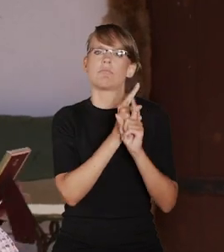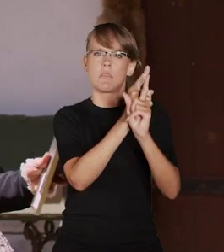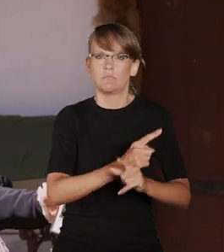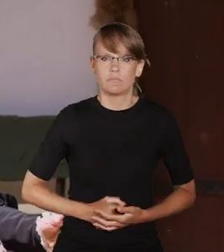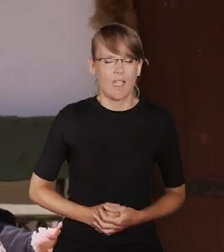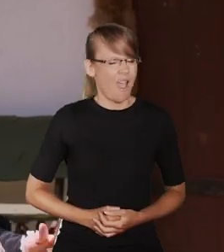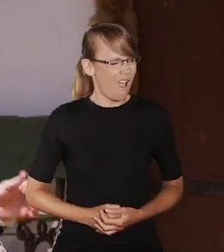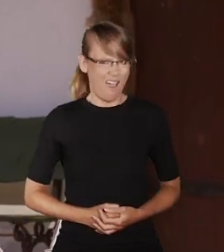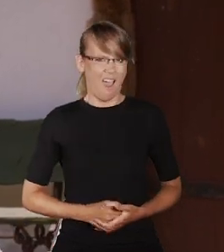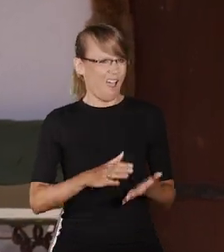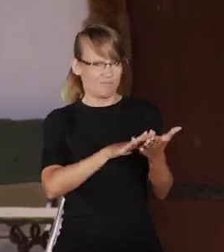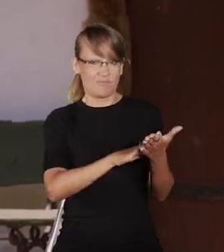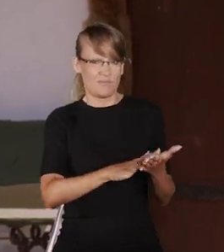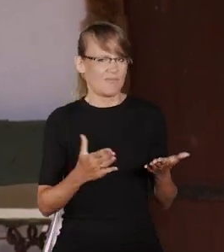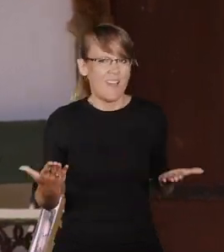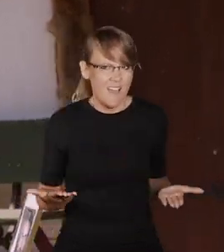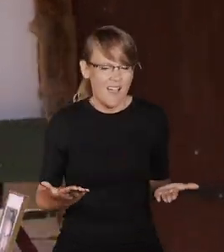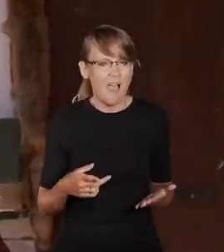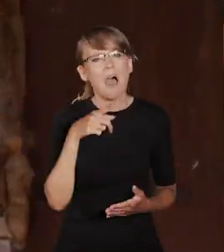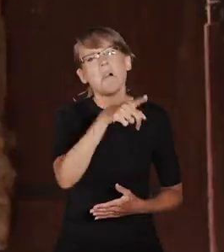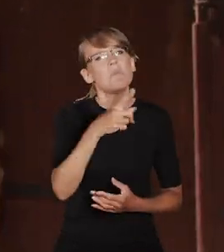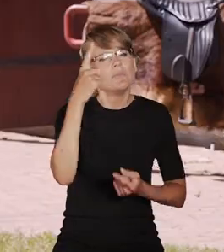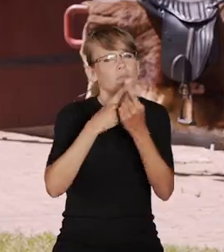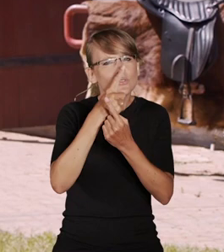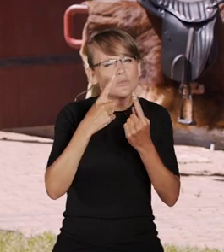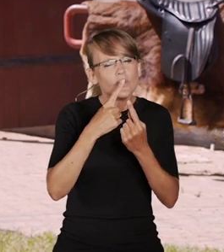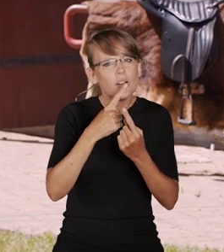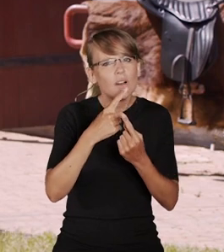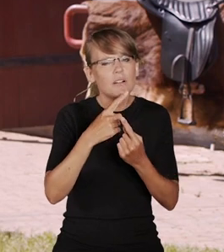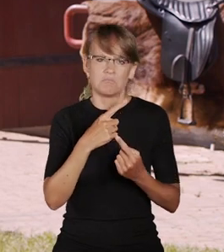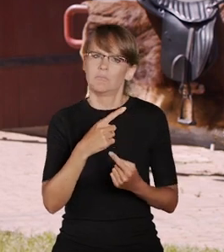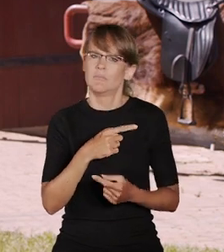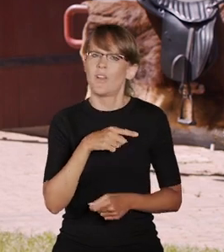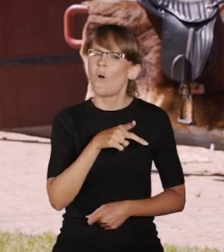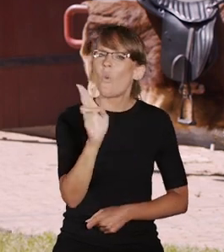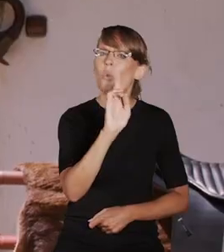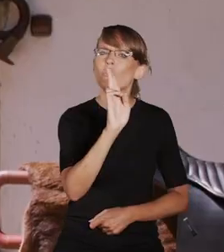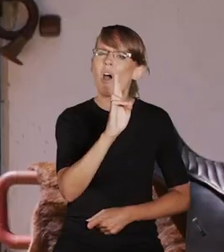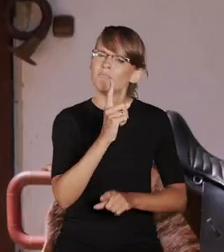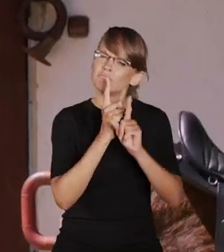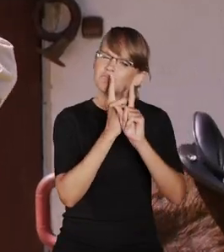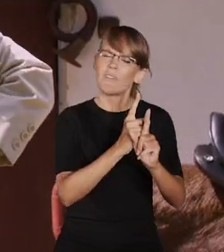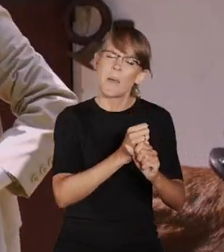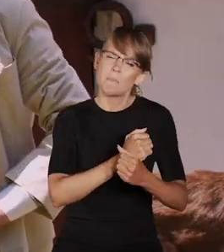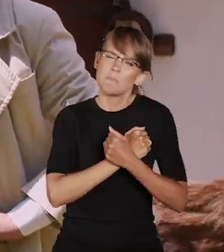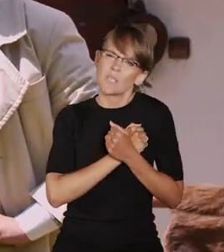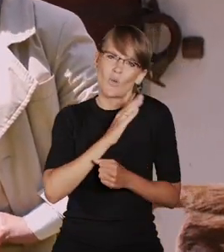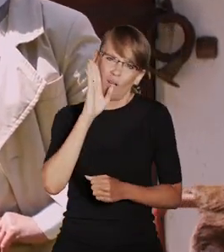I pokraki! Prędzej pani znajdzie rogatego kota, aniżeli kobietę, która potrafiłaby dochować wierności. Za